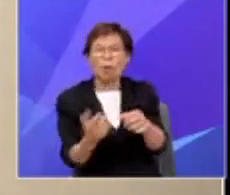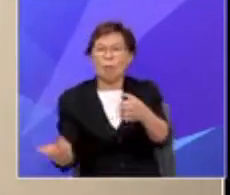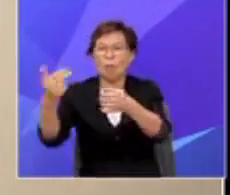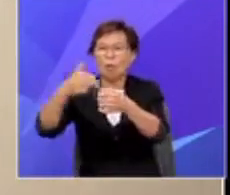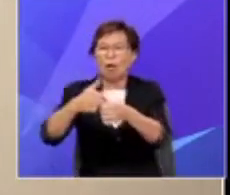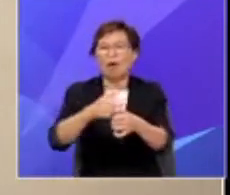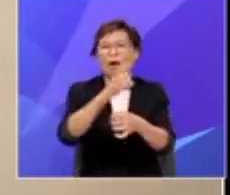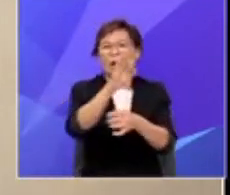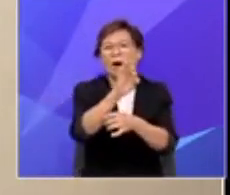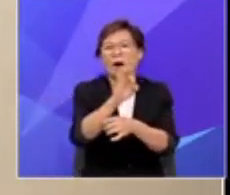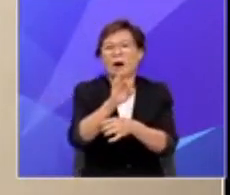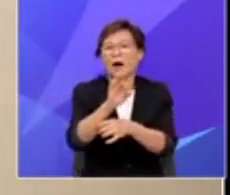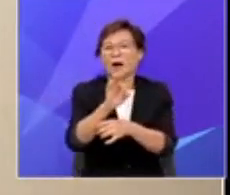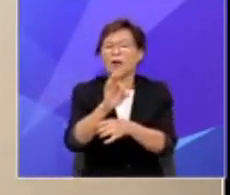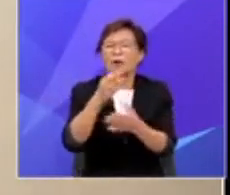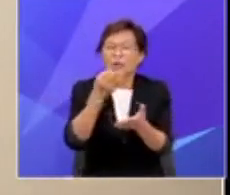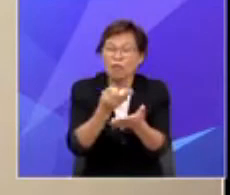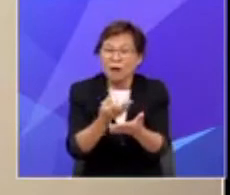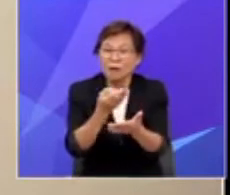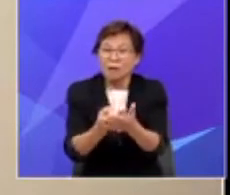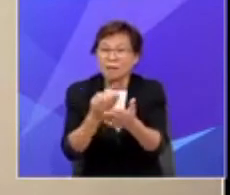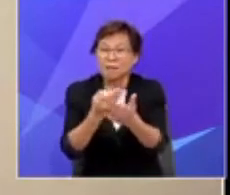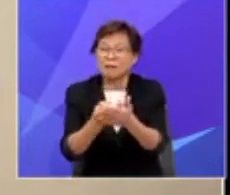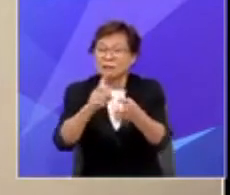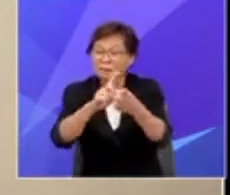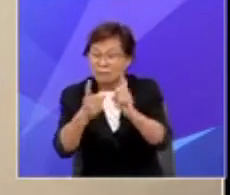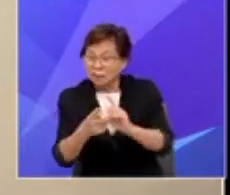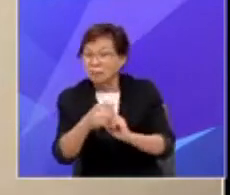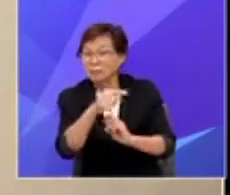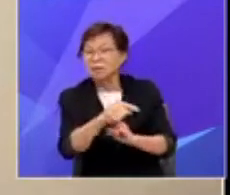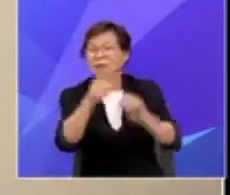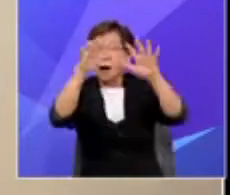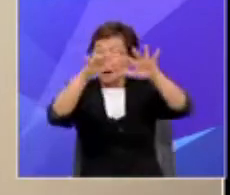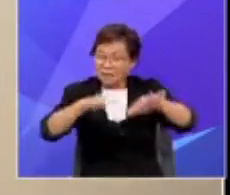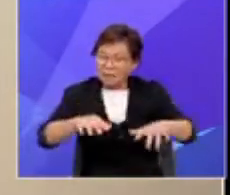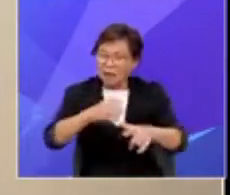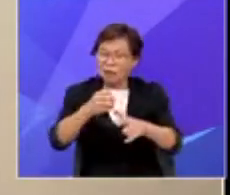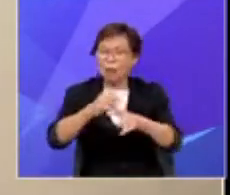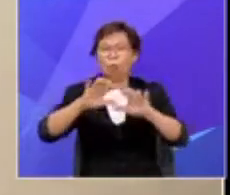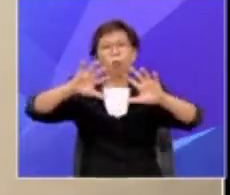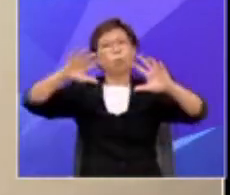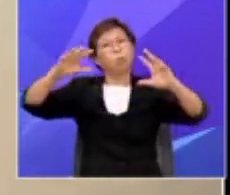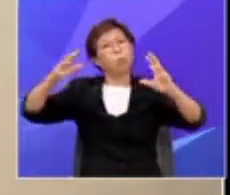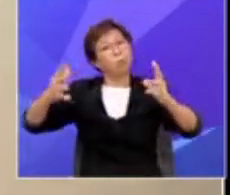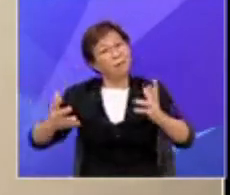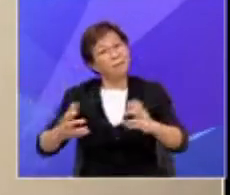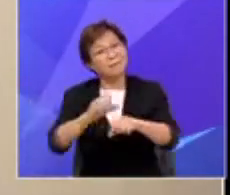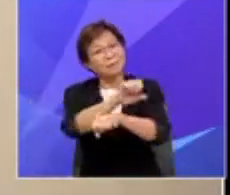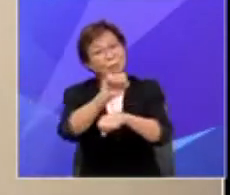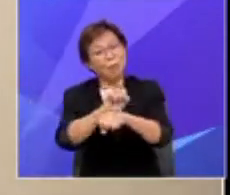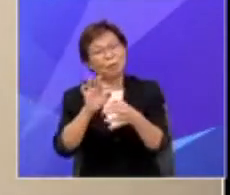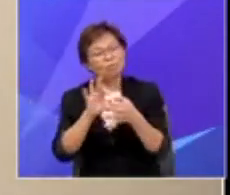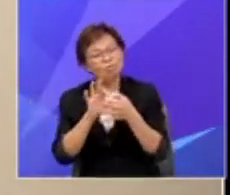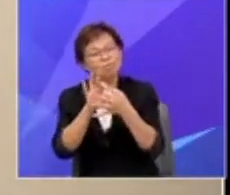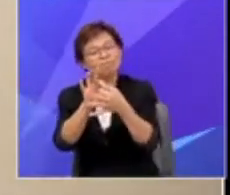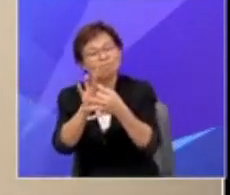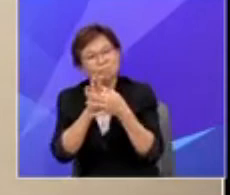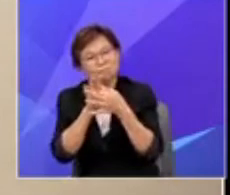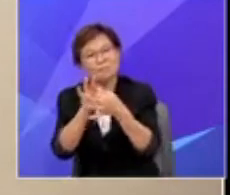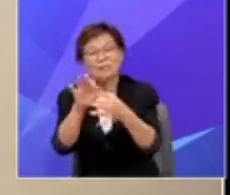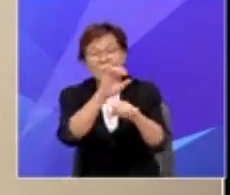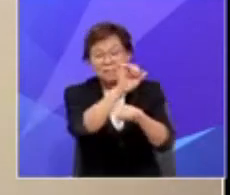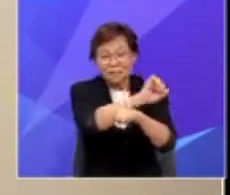bidang vintage dana primatan keuangan diesel Bukan saja di asia maupun di sedunia dengan bekerjasama dengan